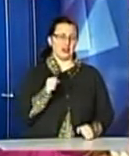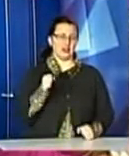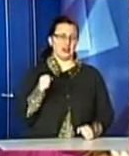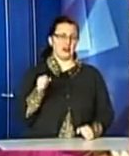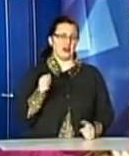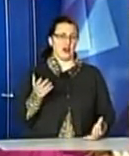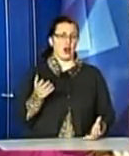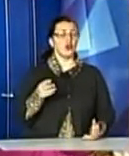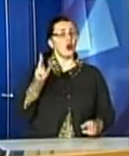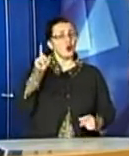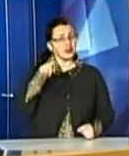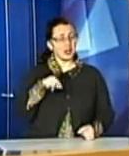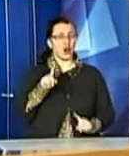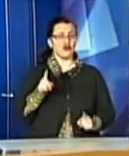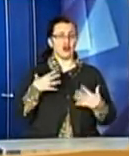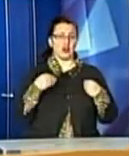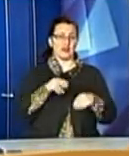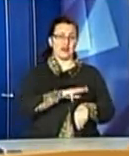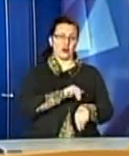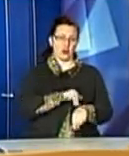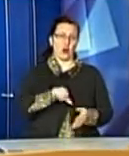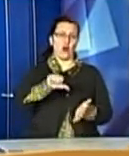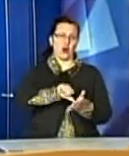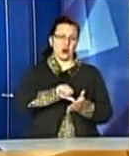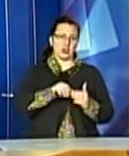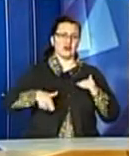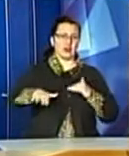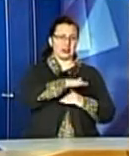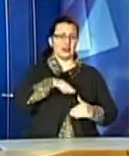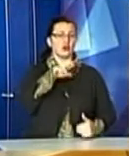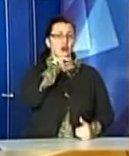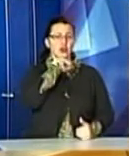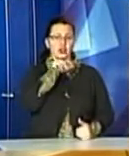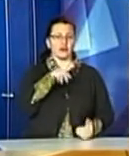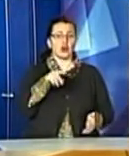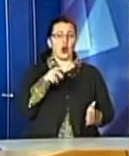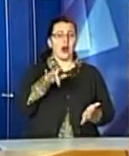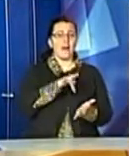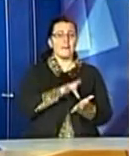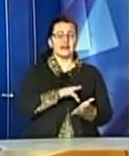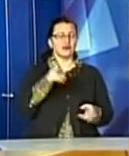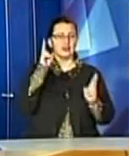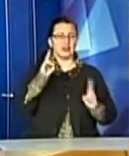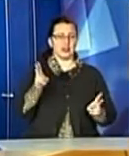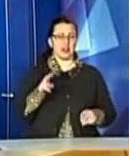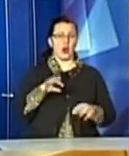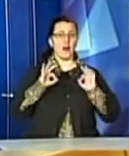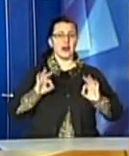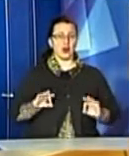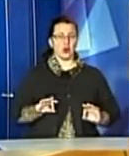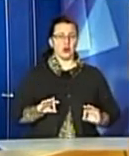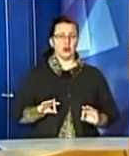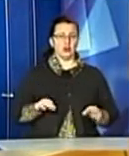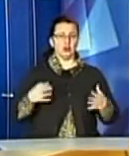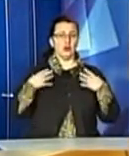львівські правоохоронці таки перебували тоді у Чернівцях, але з якою метою – невідомо. І прокуратура області Львівської,